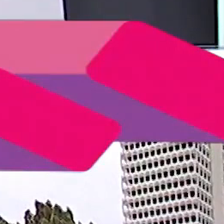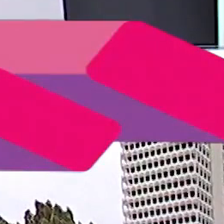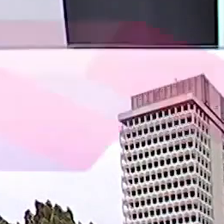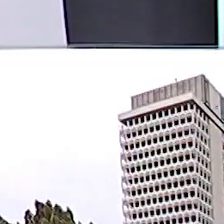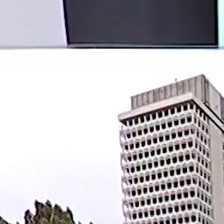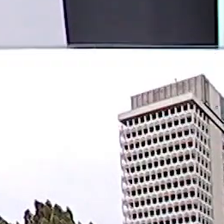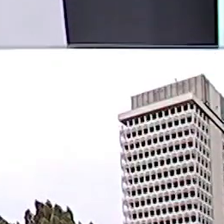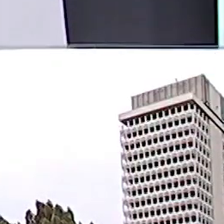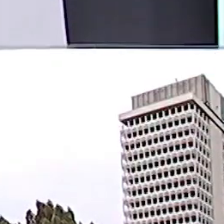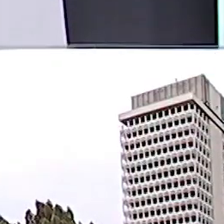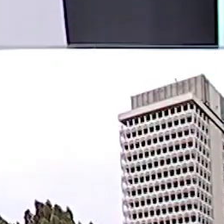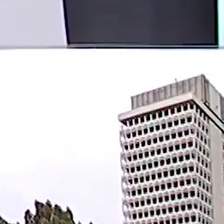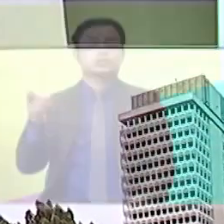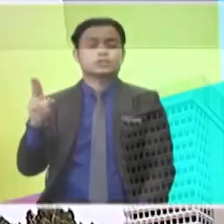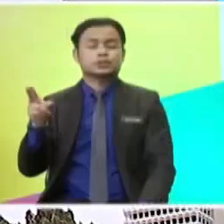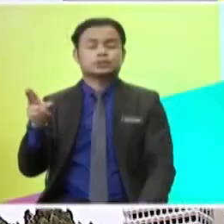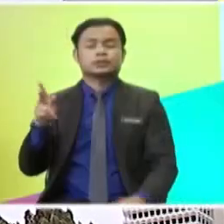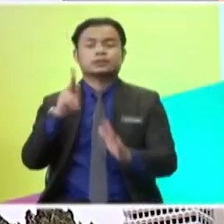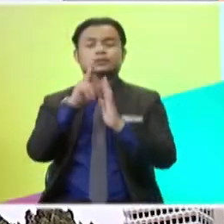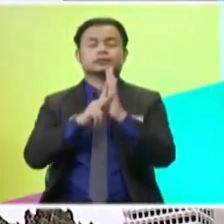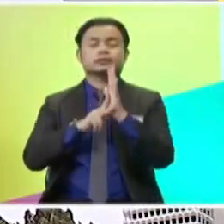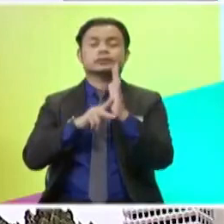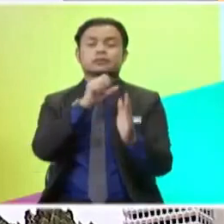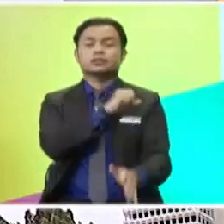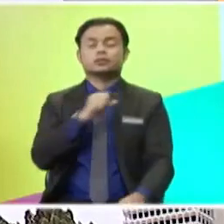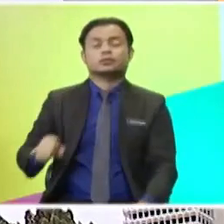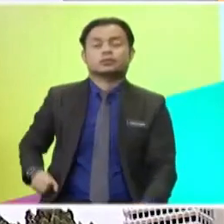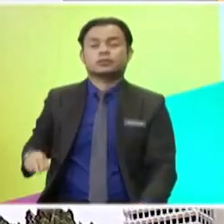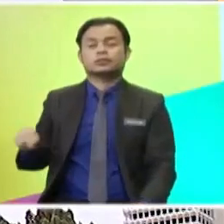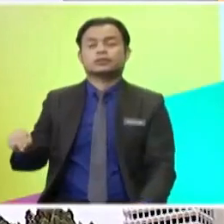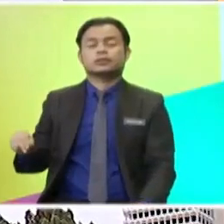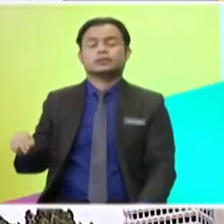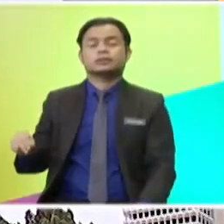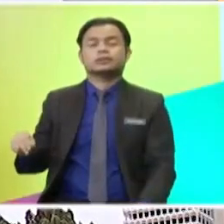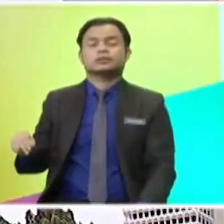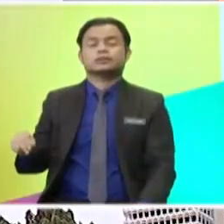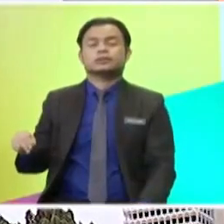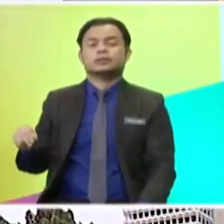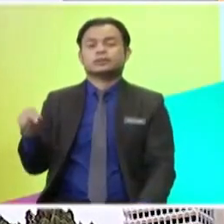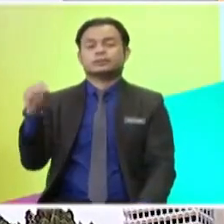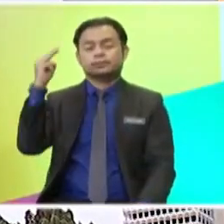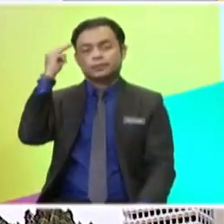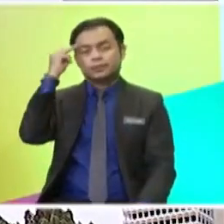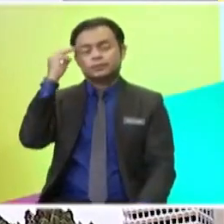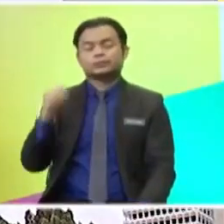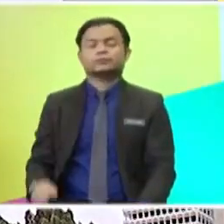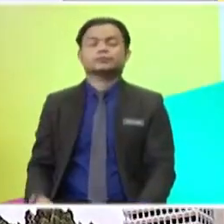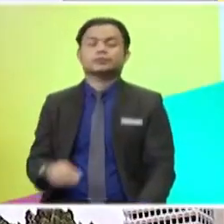telah bermula dengan Kesultanan Melayu Melaka. Okey, ingat dia punya kata-kata kunci tadi, Raja,